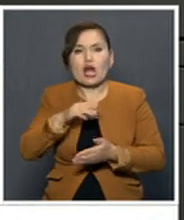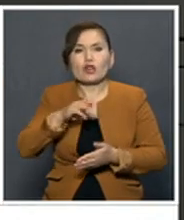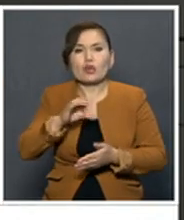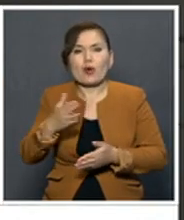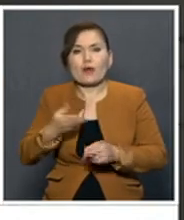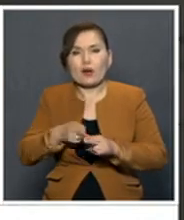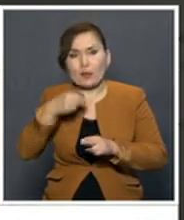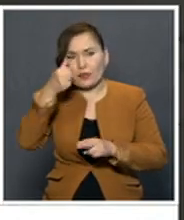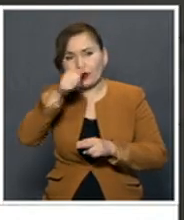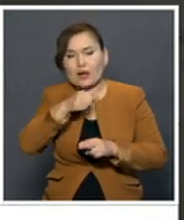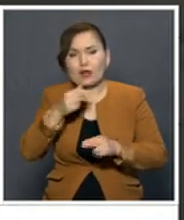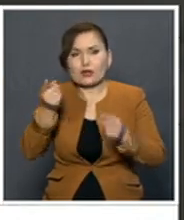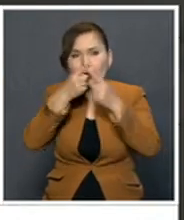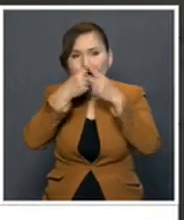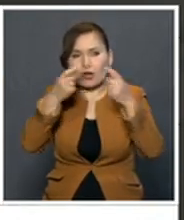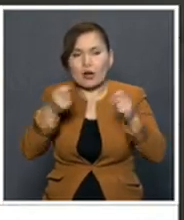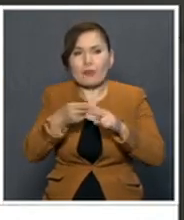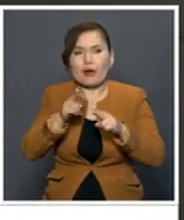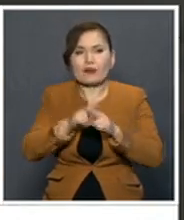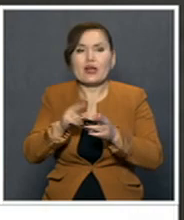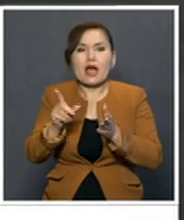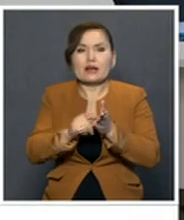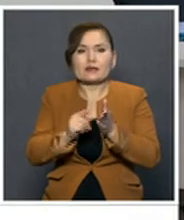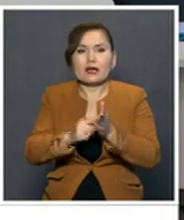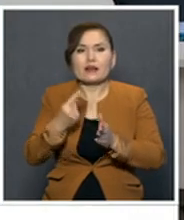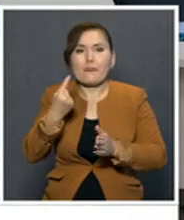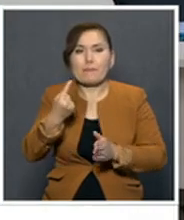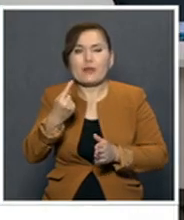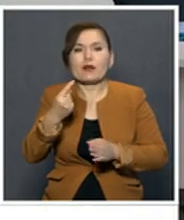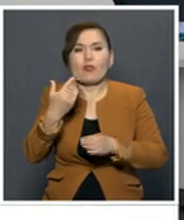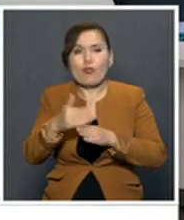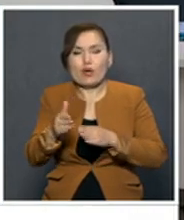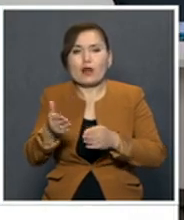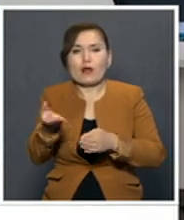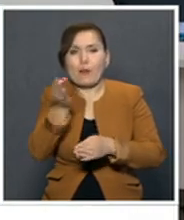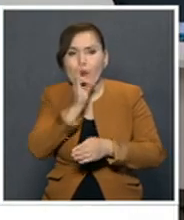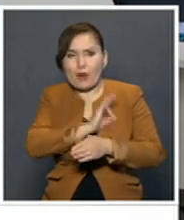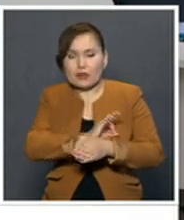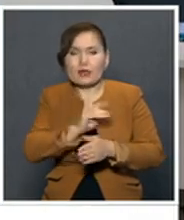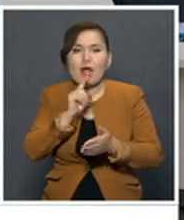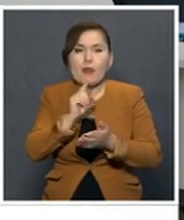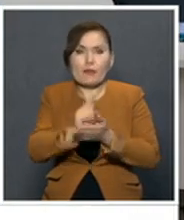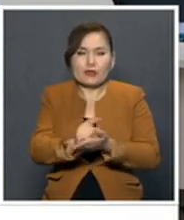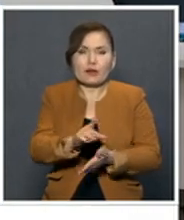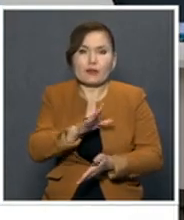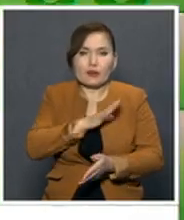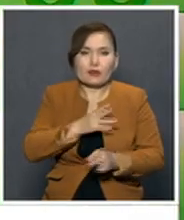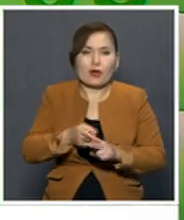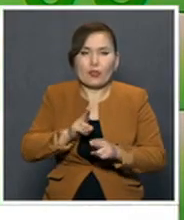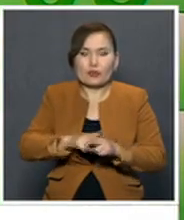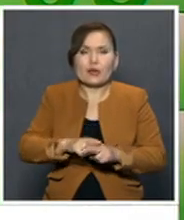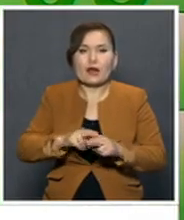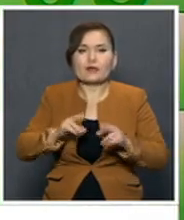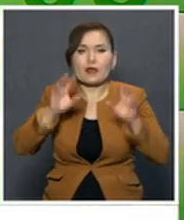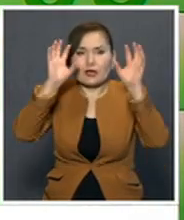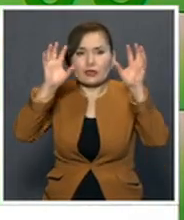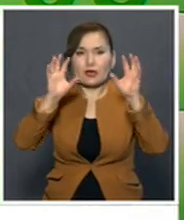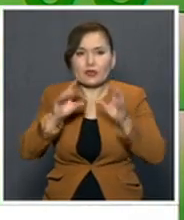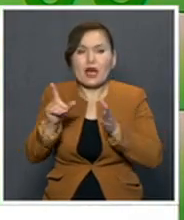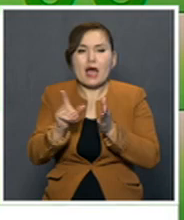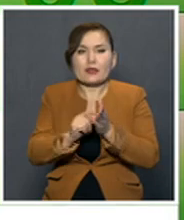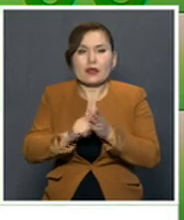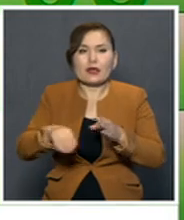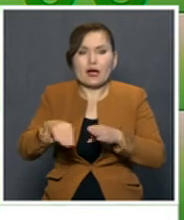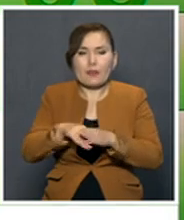басшысы биылғы жолдауында зейнетақы қорының бір бөлігін пайдалануға беру міндетін қойған болатын. Ал қазіргі салық кодексіне сәйкес зейнетақы